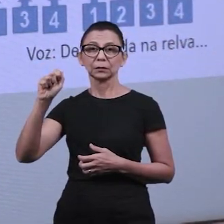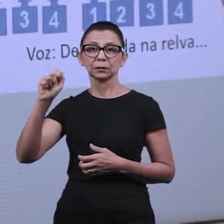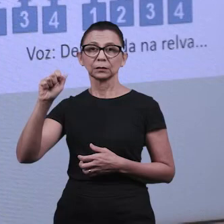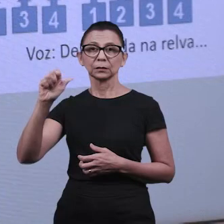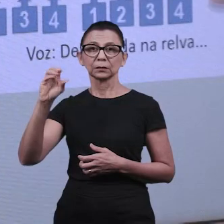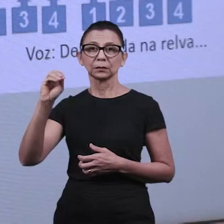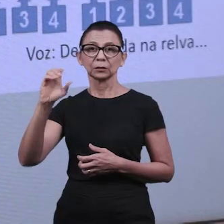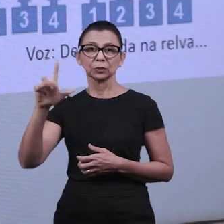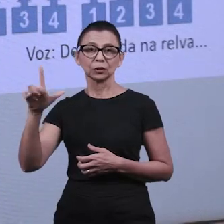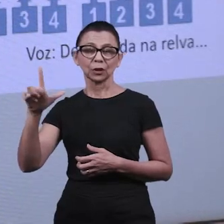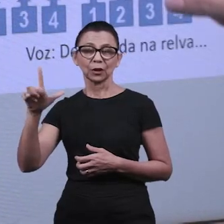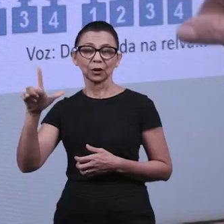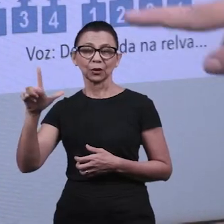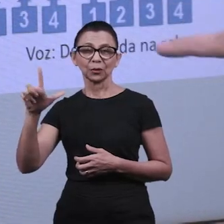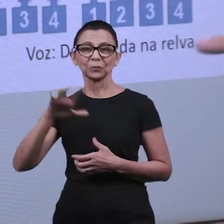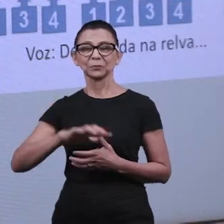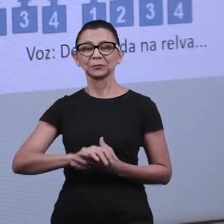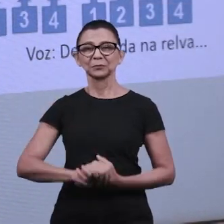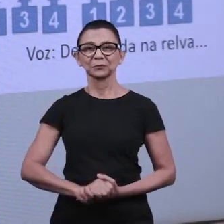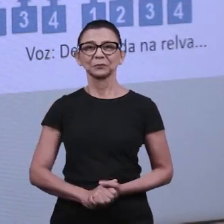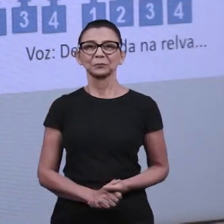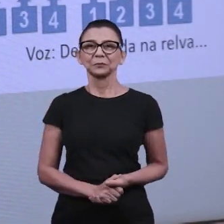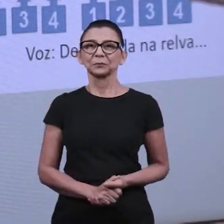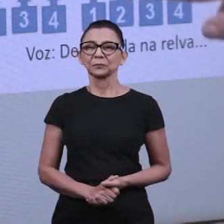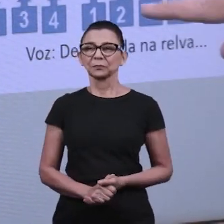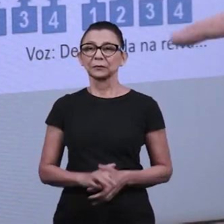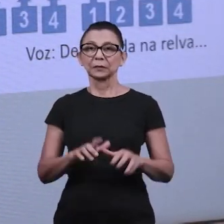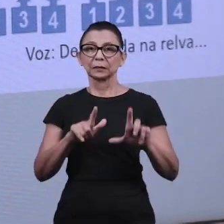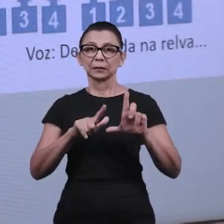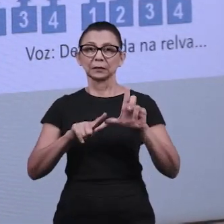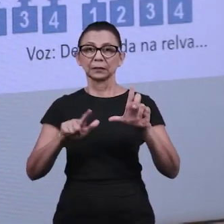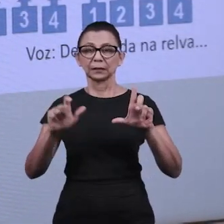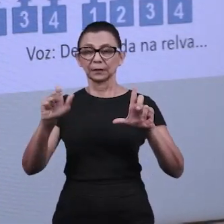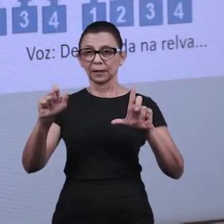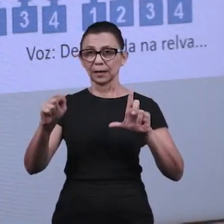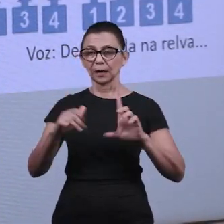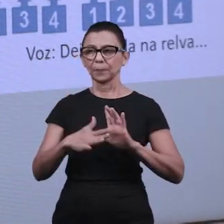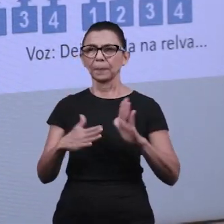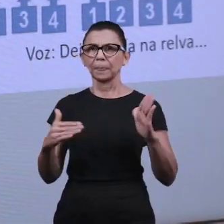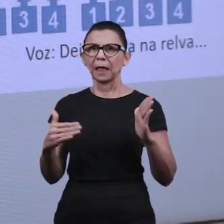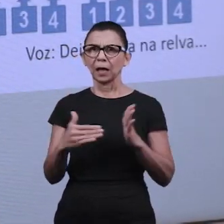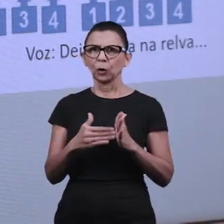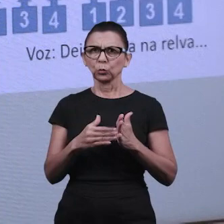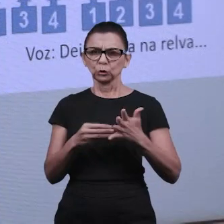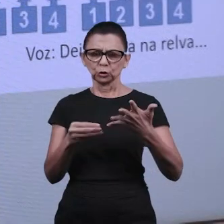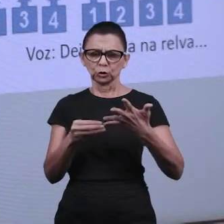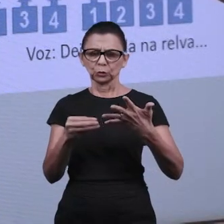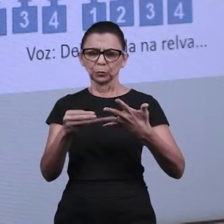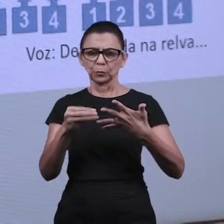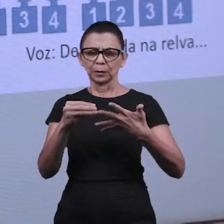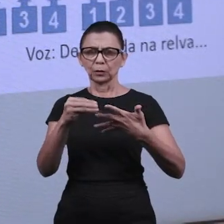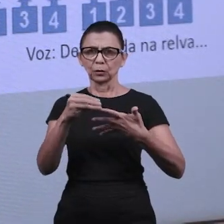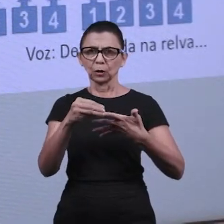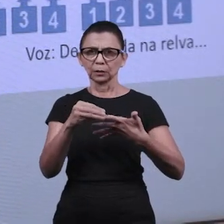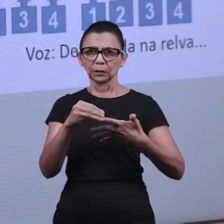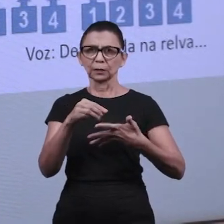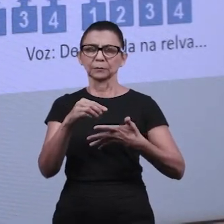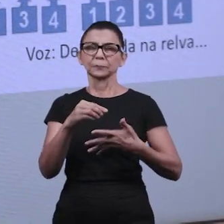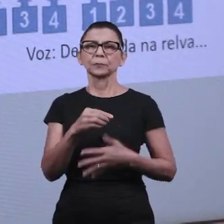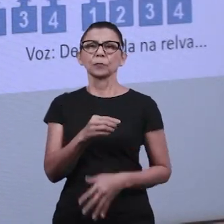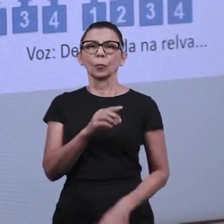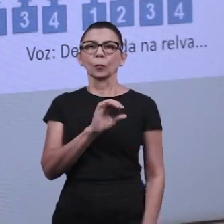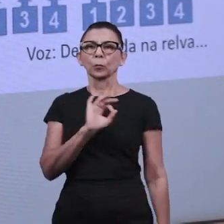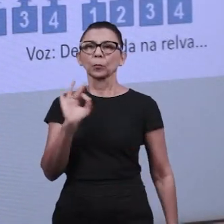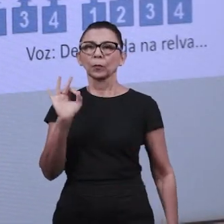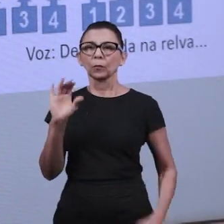Je veux vous rappeler que cette dernière note, si vous n'allez pas jouer et chanter, vous pouvez